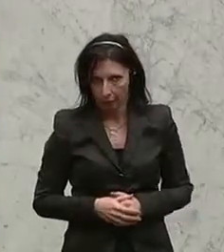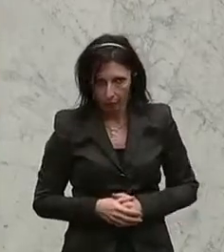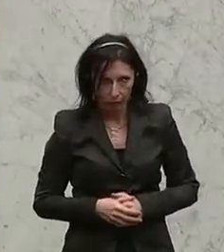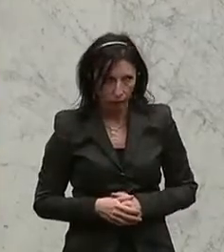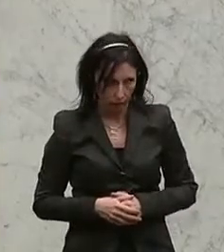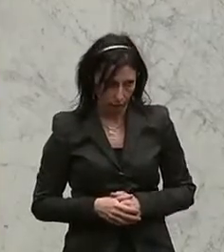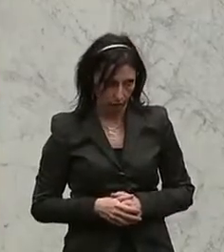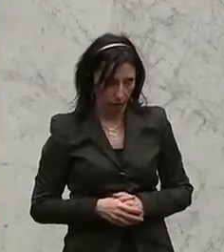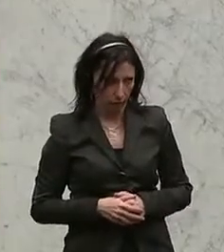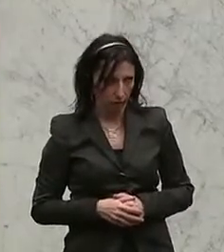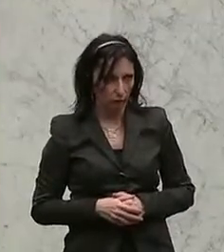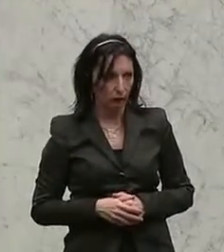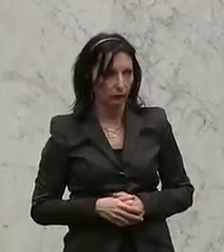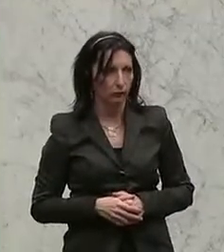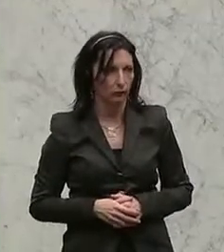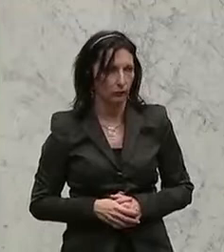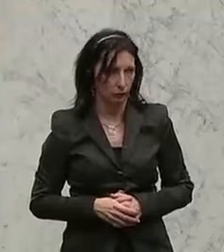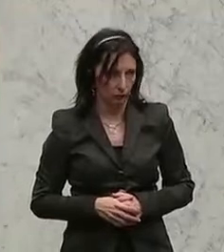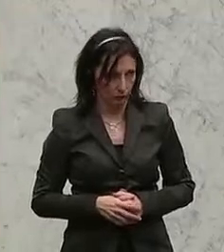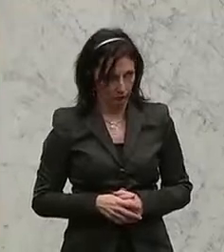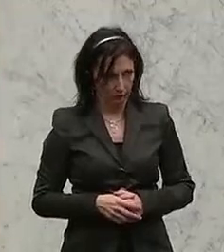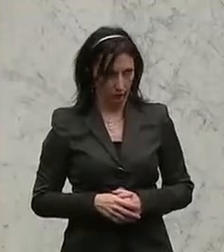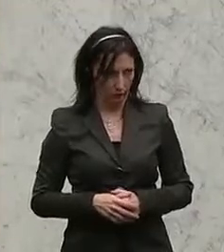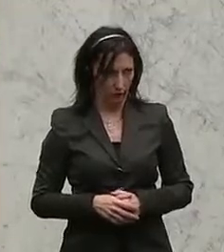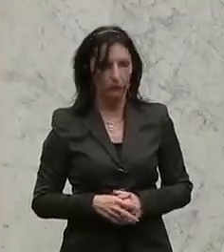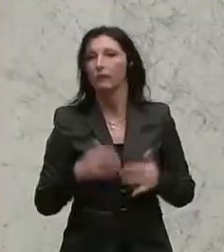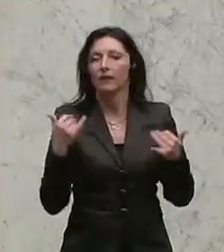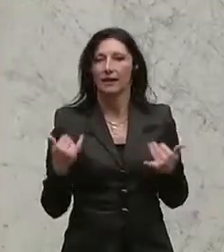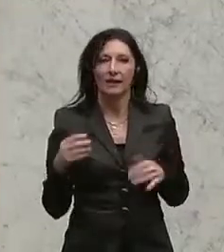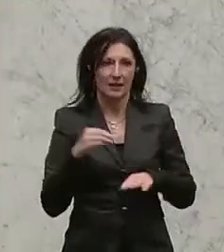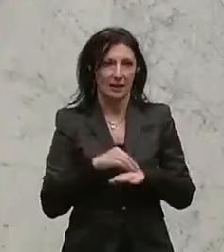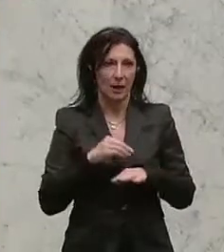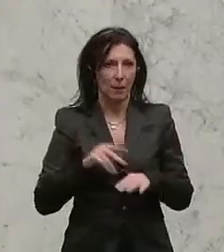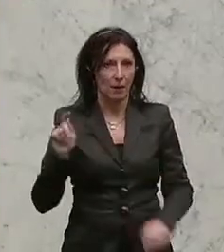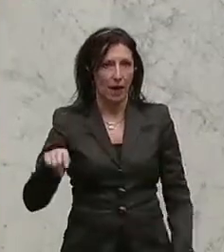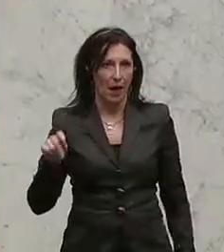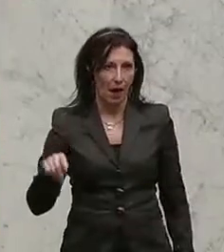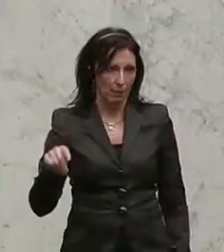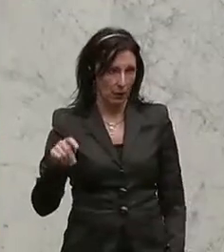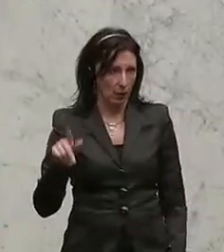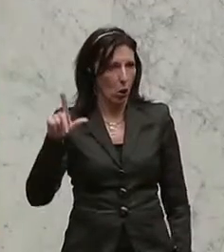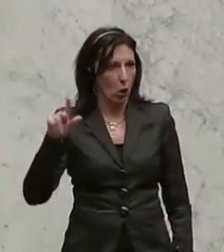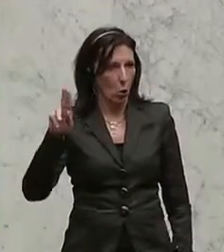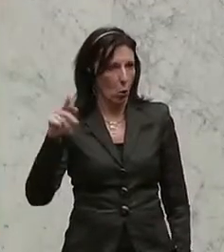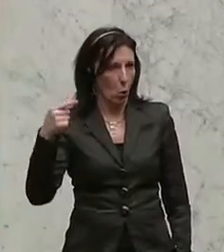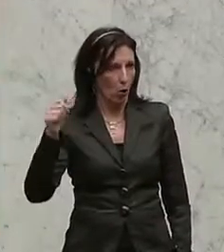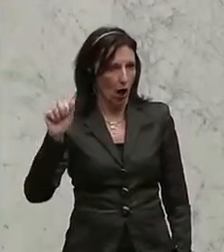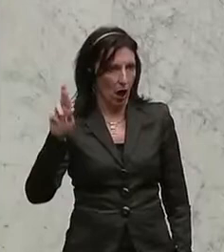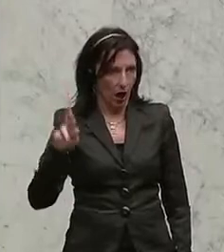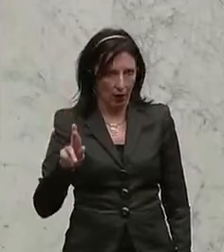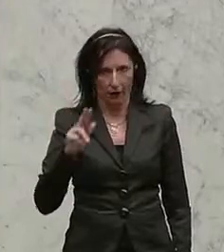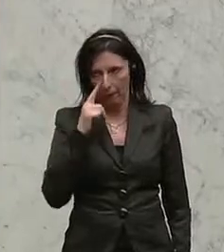argumentiert erwin angerer von fpö und verlässt bei debatten rund um die hypo auf den